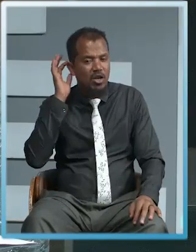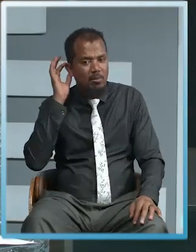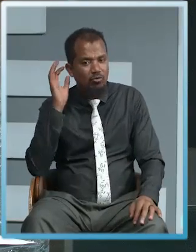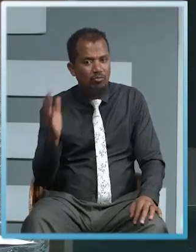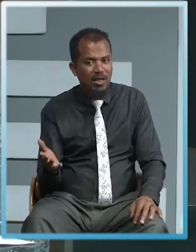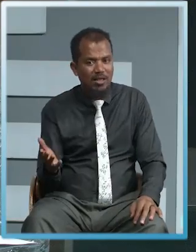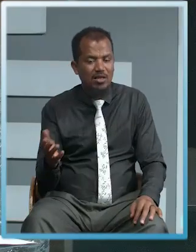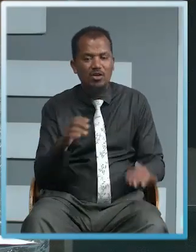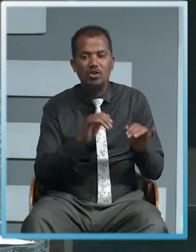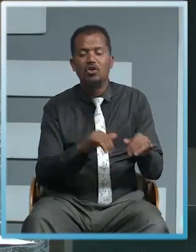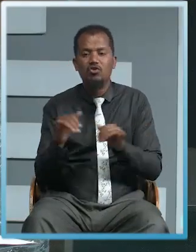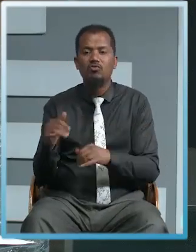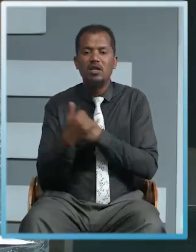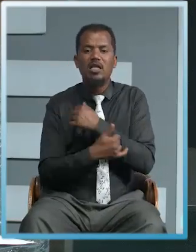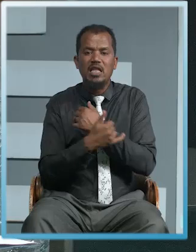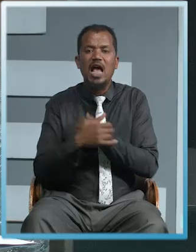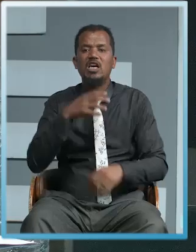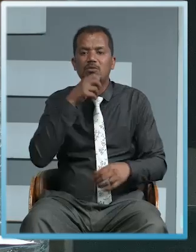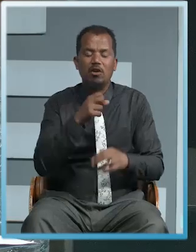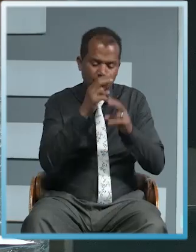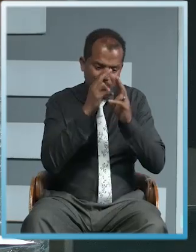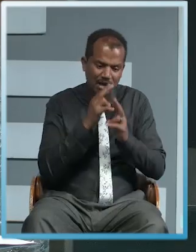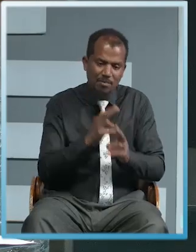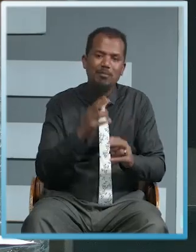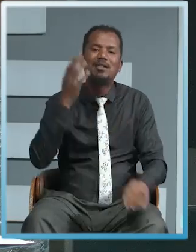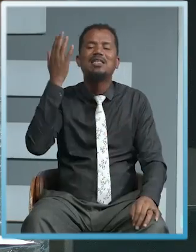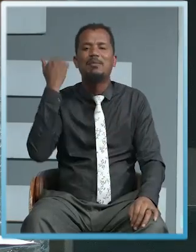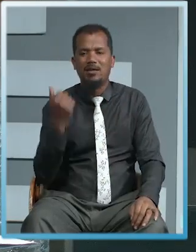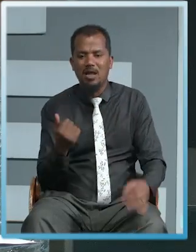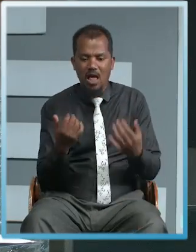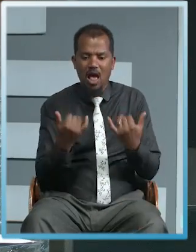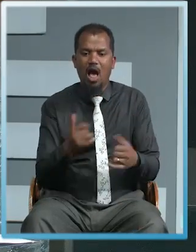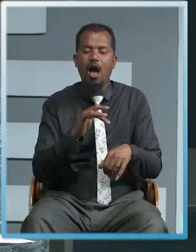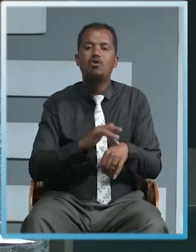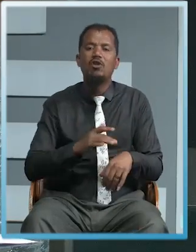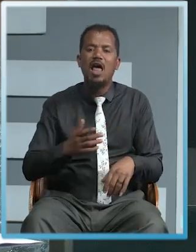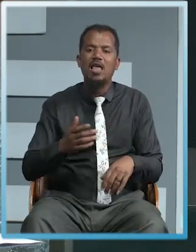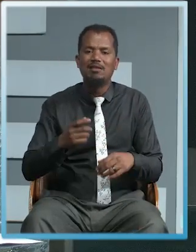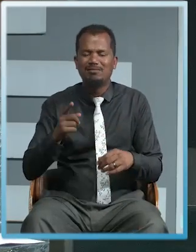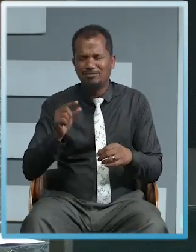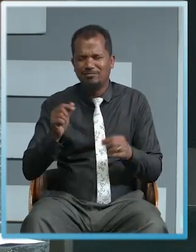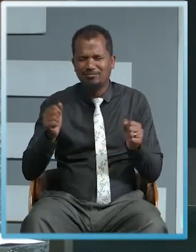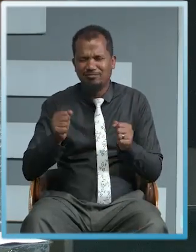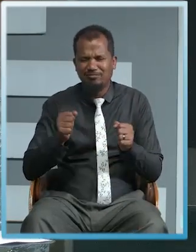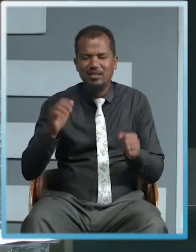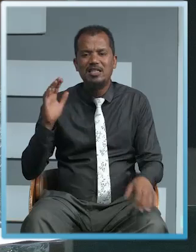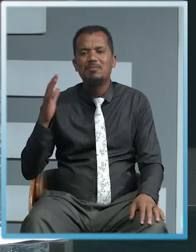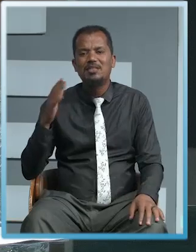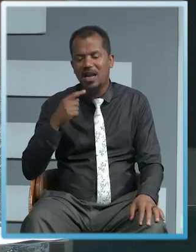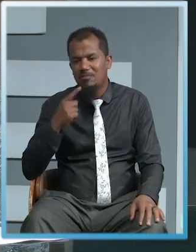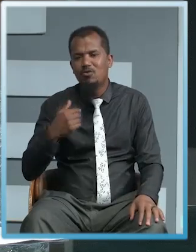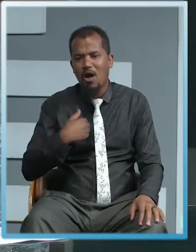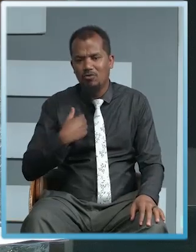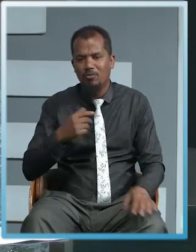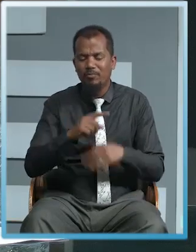بات اندیوم دگمو یا گر شما گرلی چه میکبر و بات نبرد نه. اهلا یان اگر تنشیده بذار زی مثل یمیلو